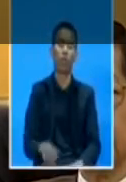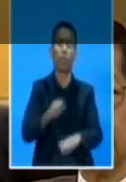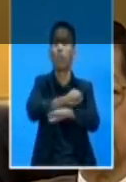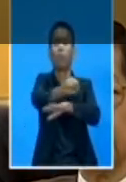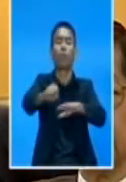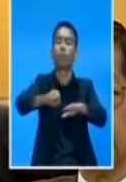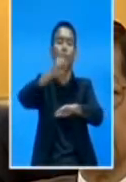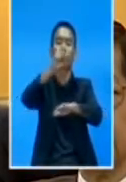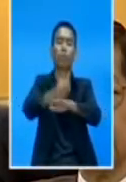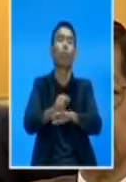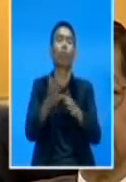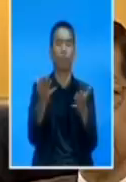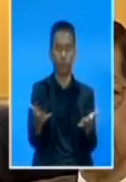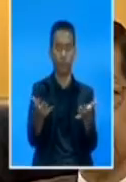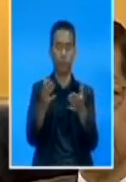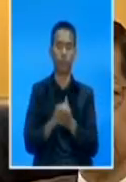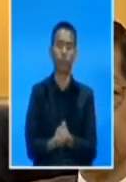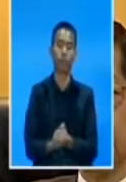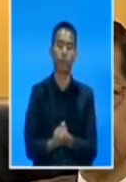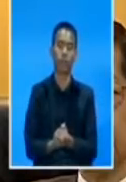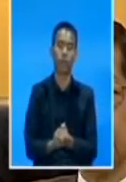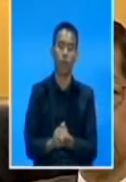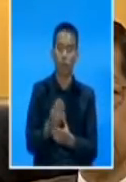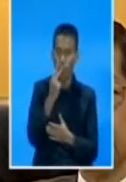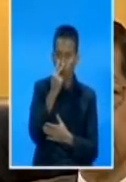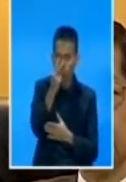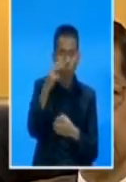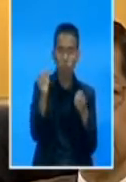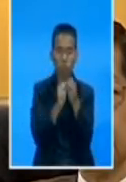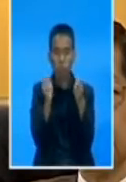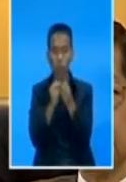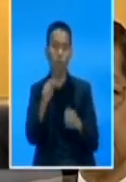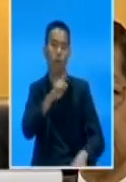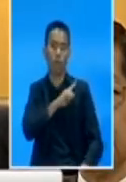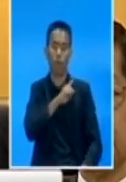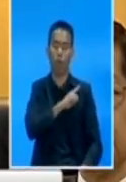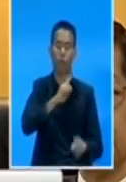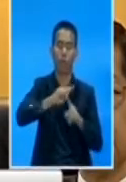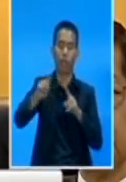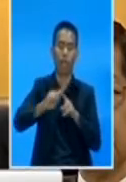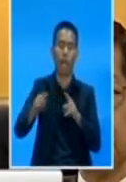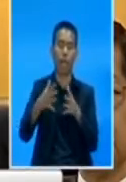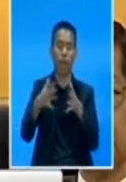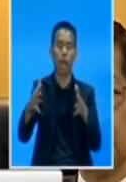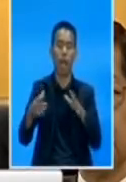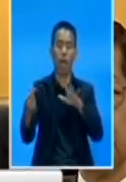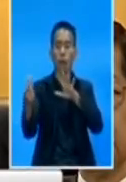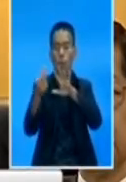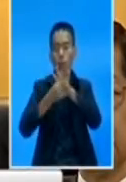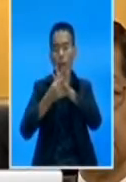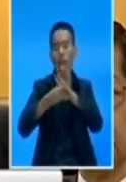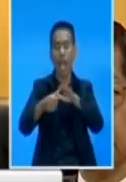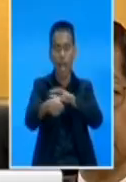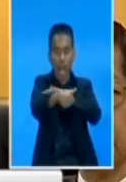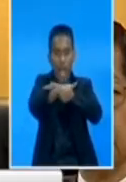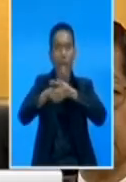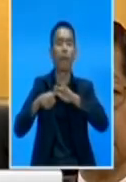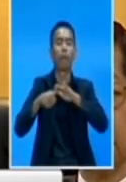ารณะไม่ใช่ไปต้องดูเลอะเทอะไปถึงรับผิดชอบแม้กระทั่งแหวนมั่นที่ซ่อนไว้ใต้หมอนเช่นตำรวจ